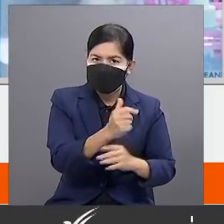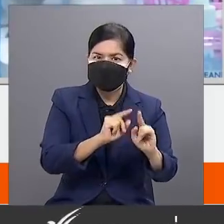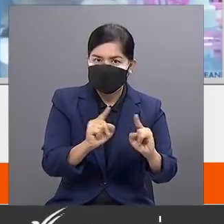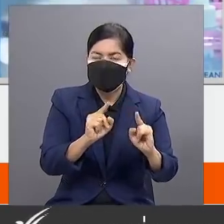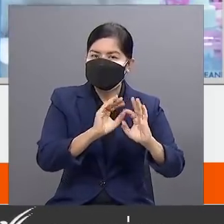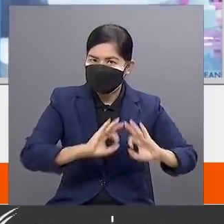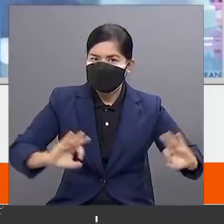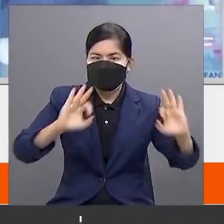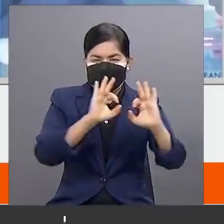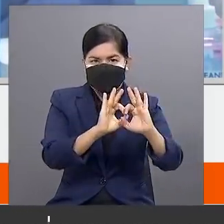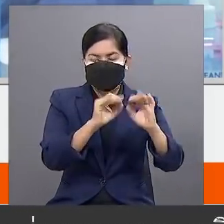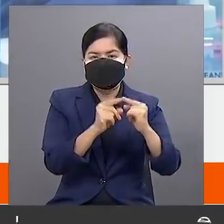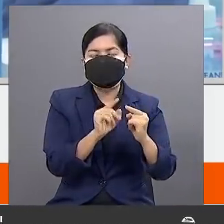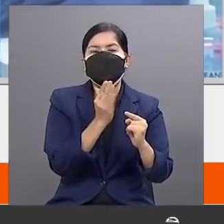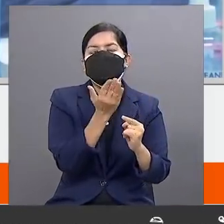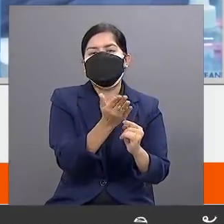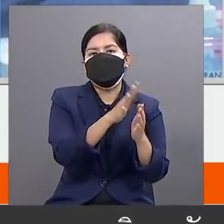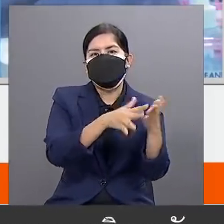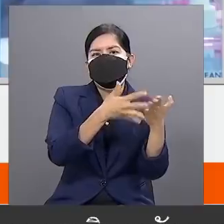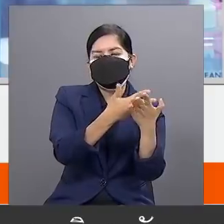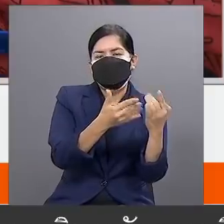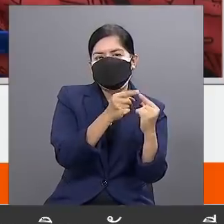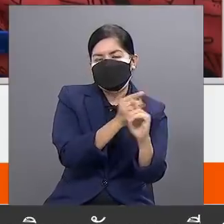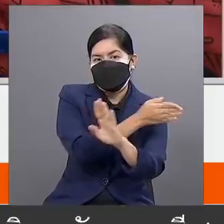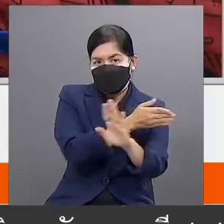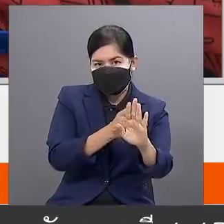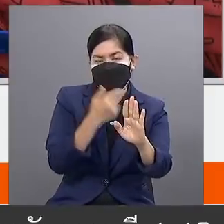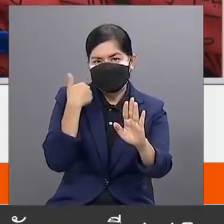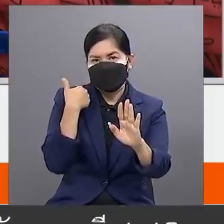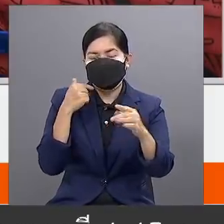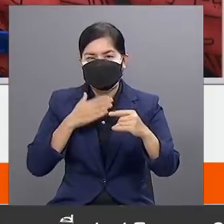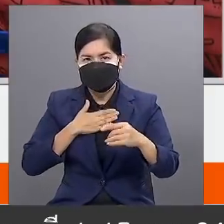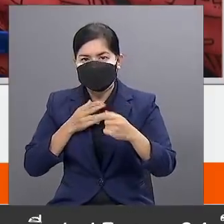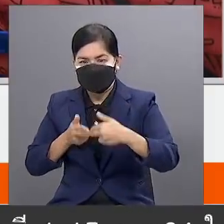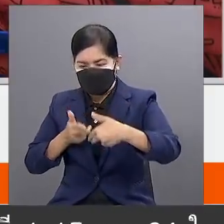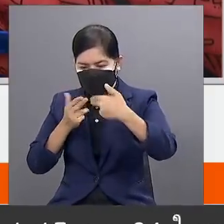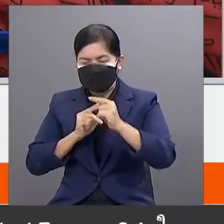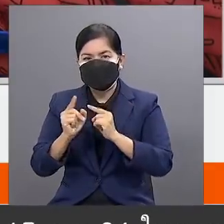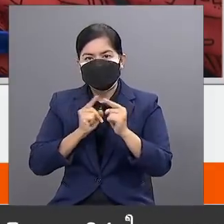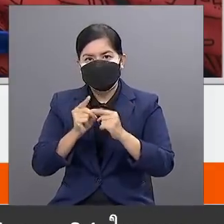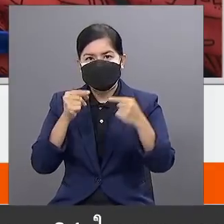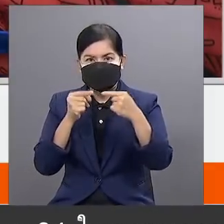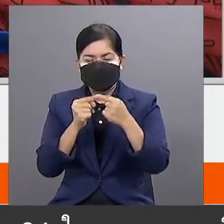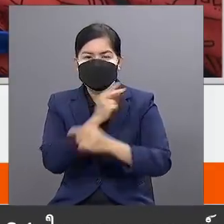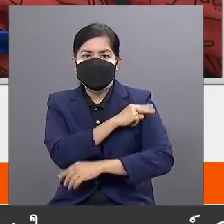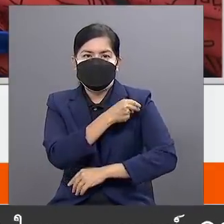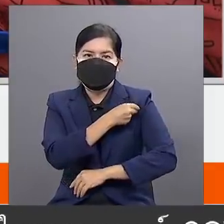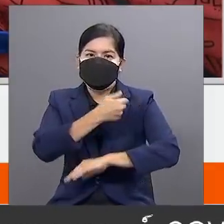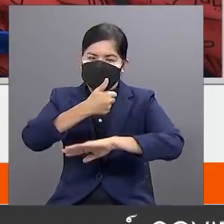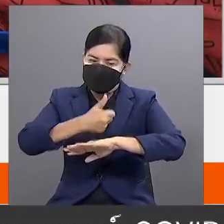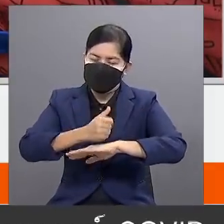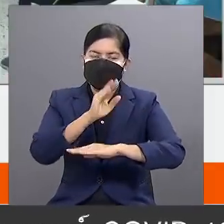คอนโเลนตกับโงพยาบาลกับท่านใแทศาทสดจงหวดแล้วกทานผใกโพยาบาลทั่วประเทศทุกสัดาห์อยแล้ครัก็คื